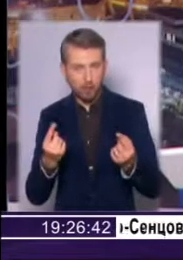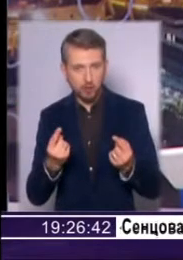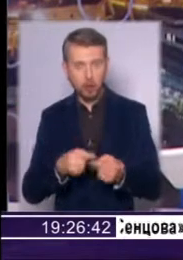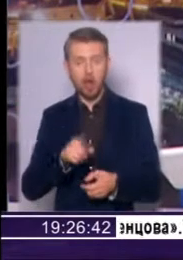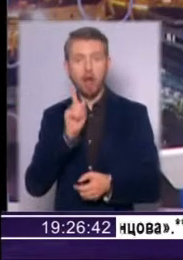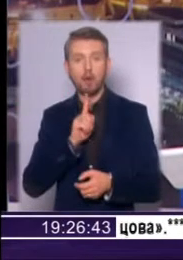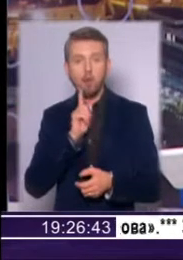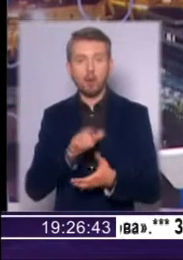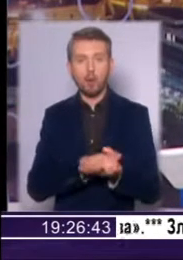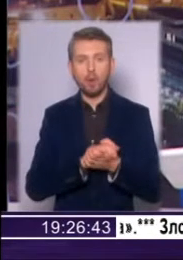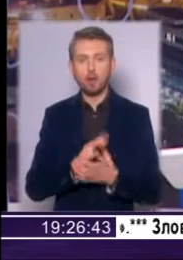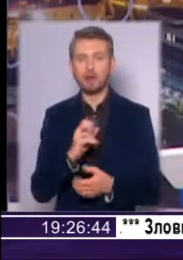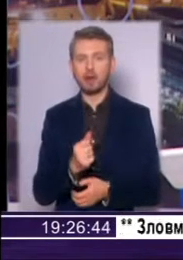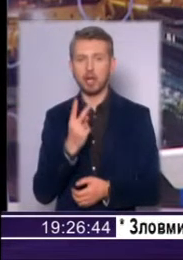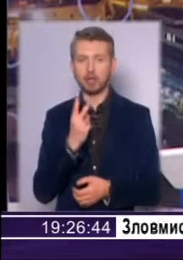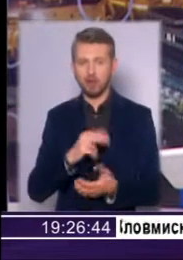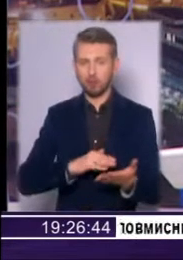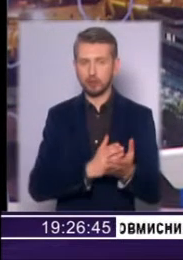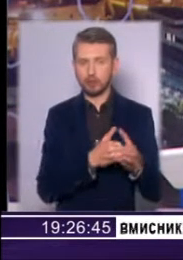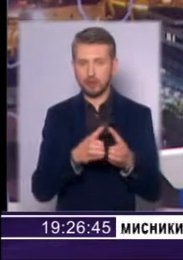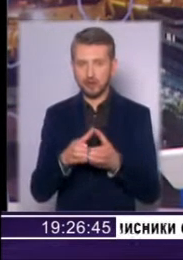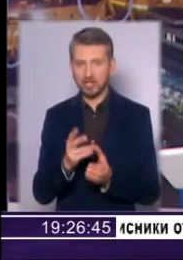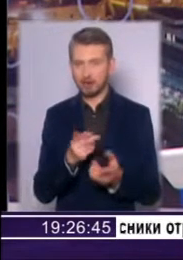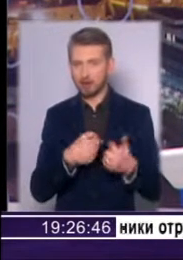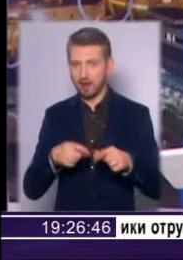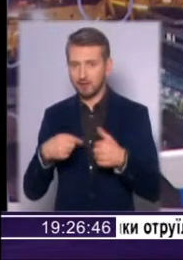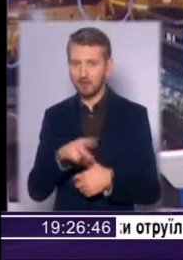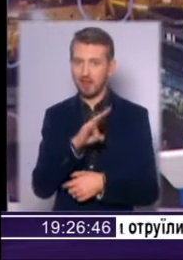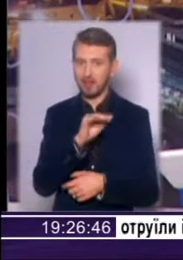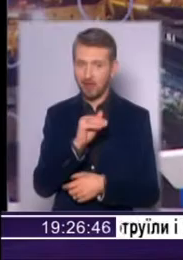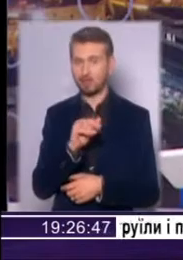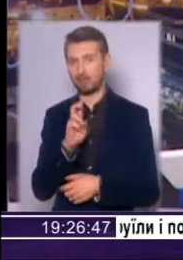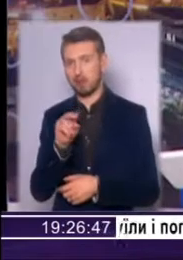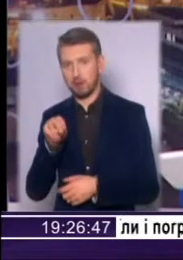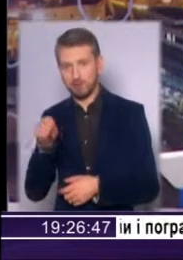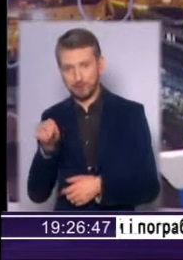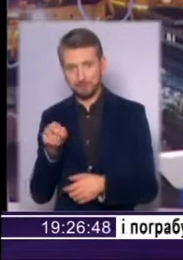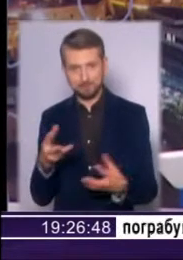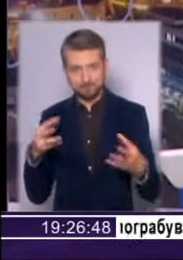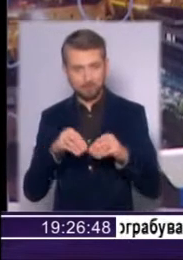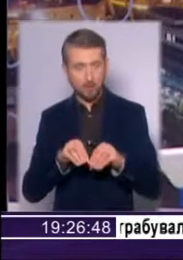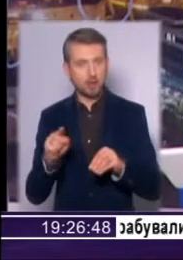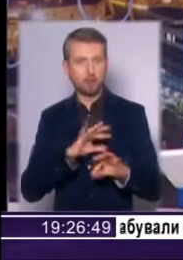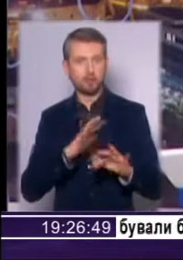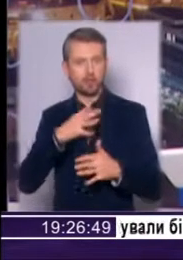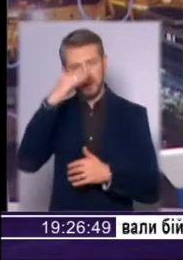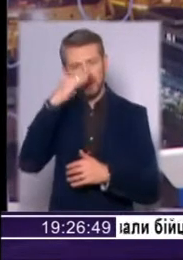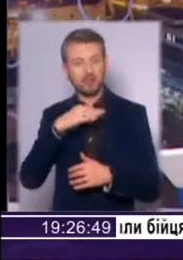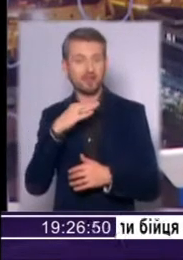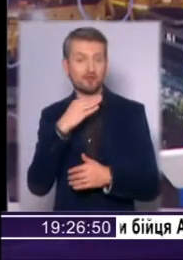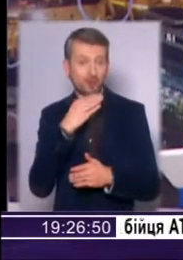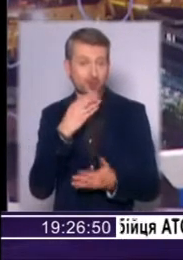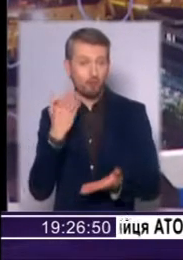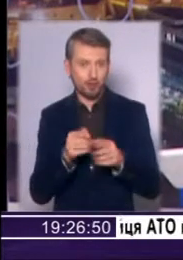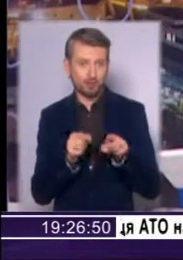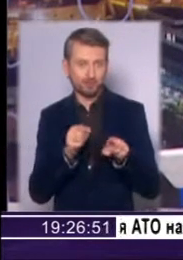коаліція на дві політичні сили, на дві фракції, це Народний фронт і Блок Петра Порошенка. Що відбувається в Батьківщині, ми, можливо, теж від нашого